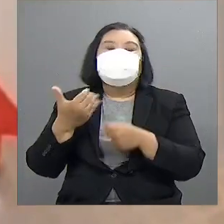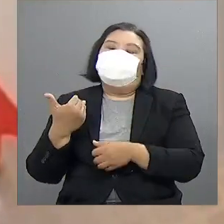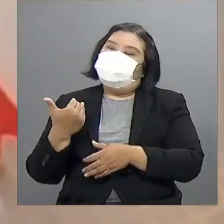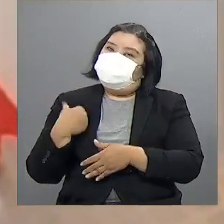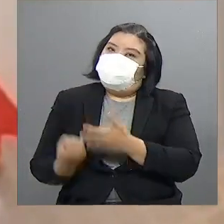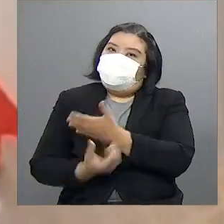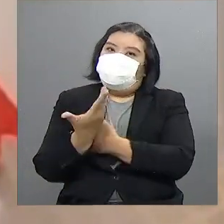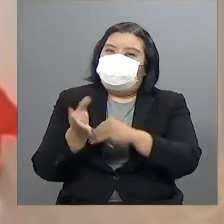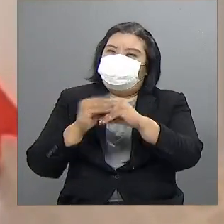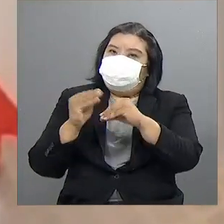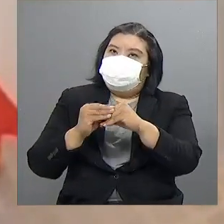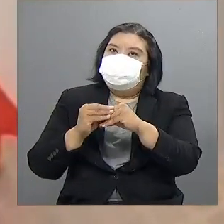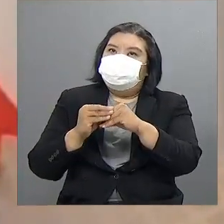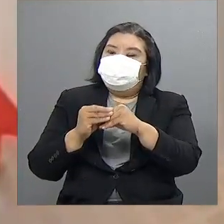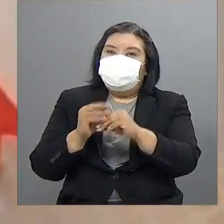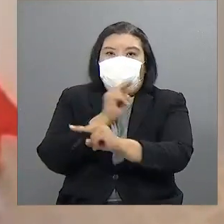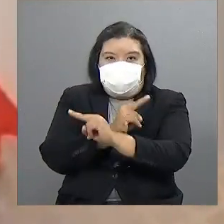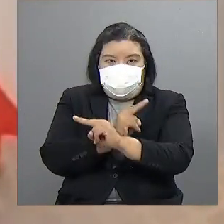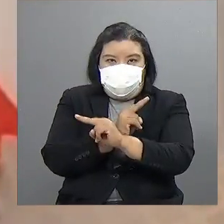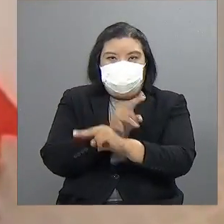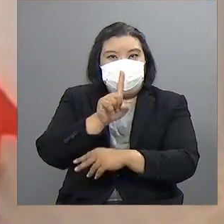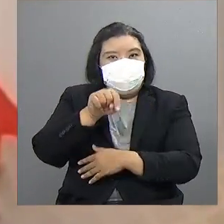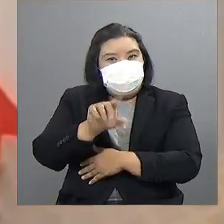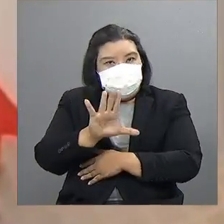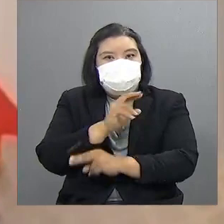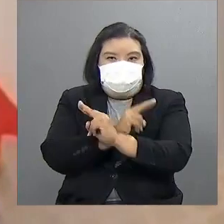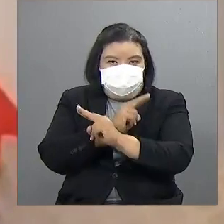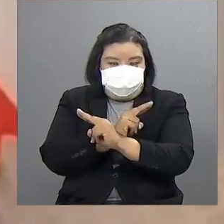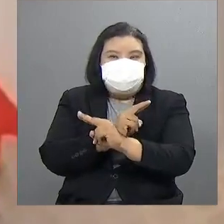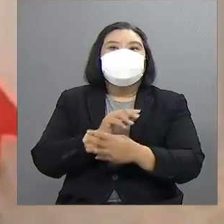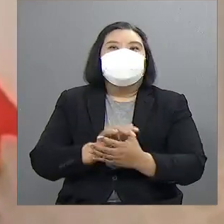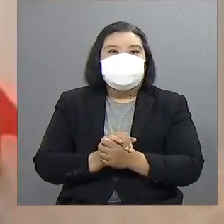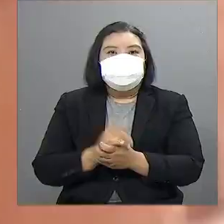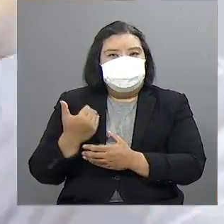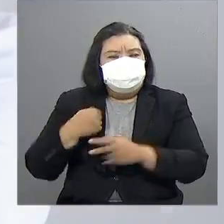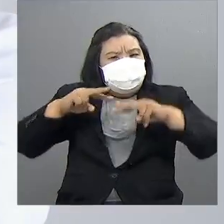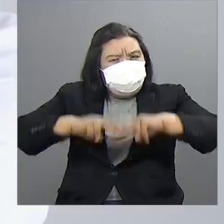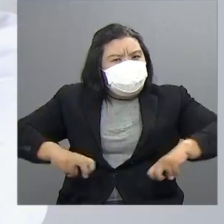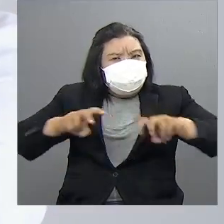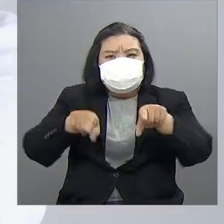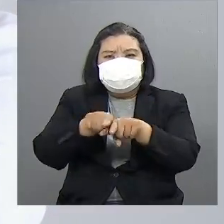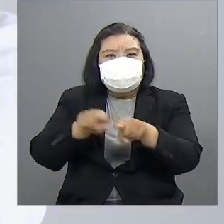ครึ่งถึงสองเท่าอันนี้ข้อมูลงานวิจัยทั่วโลกกำหนด